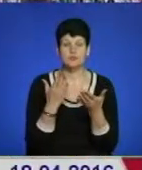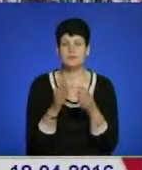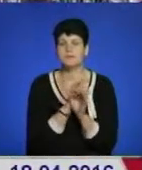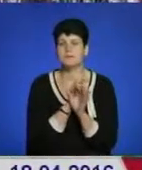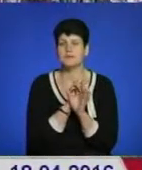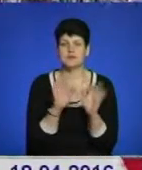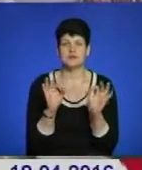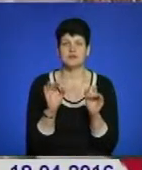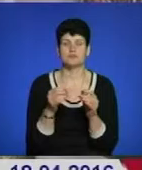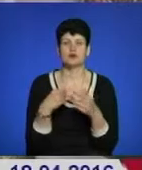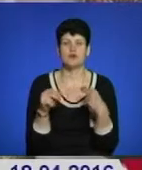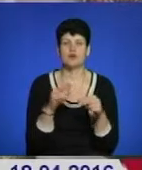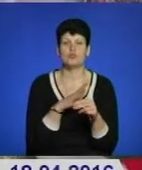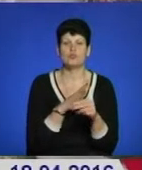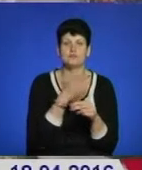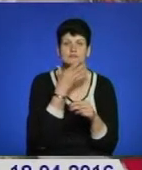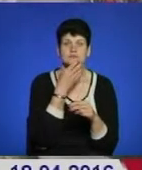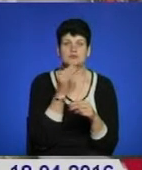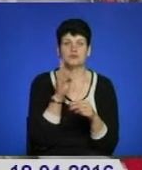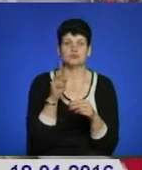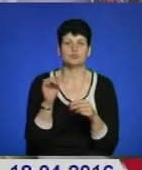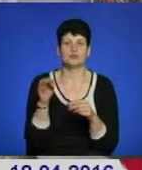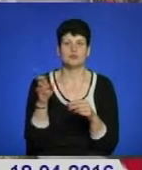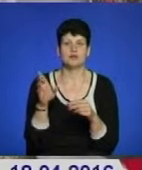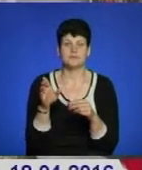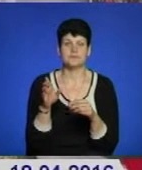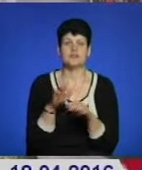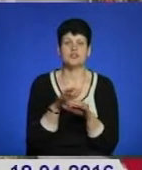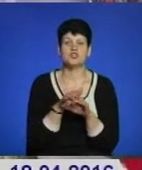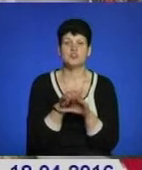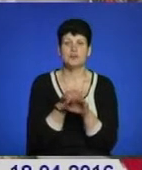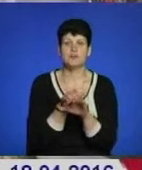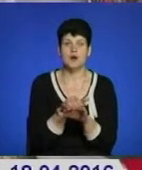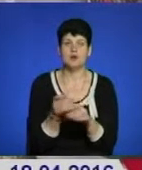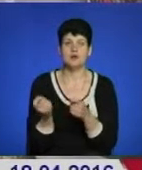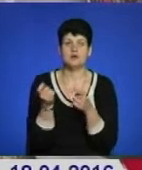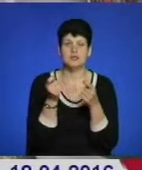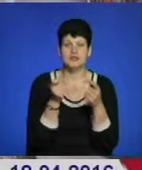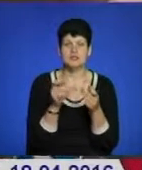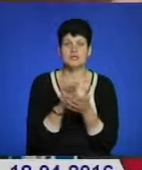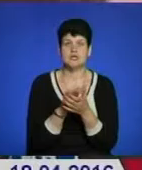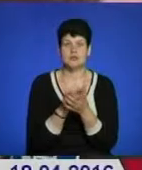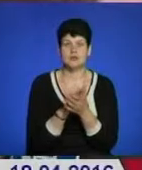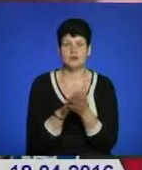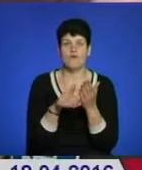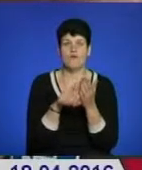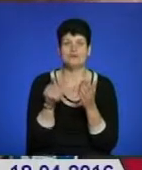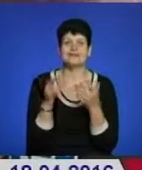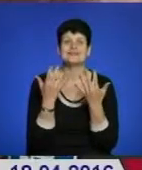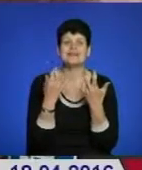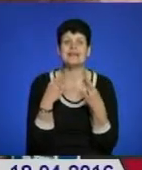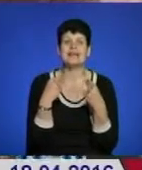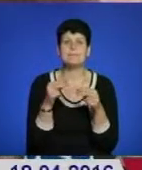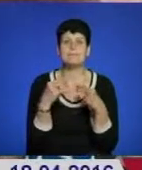товаром на розпродажі був ось цей красунчик Шуберт. Тактичну черепаху принесли на ярмарок знайомі волонтерів. За скільки продати